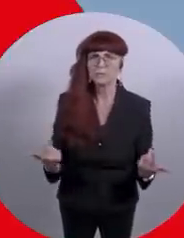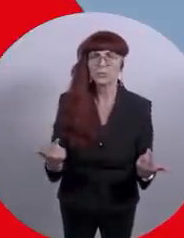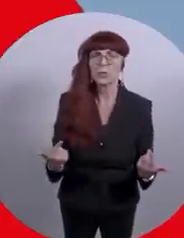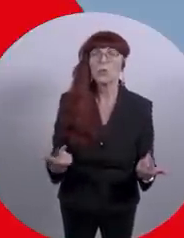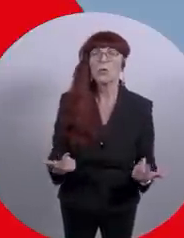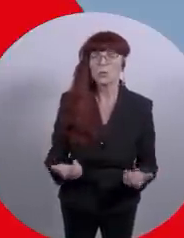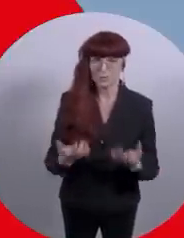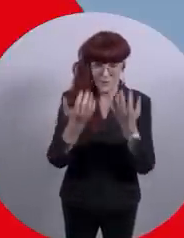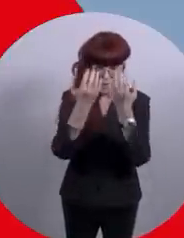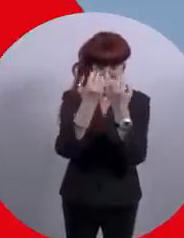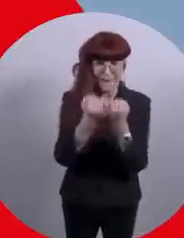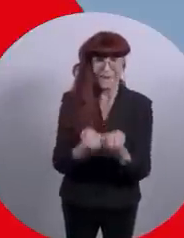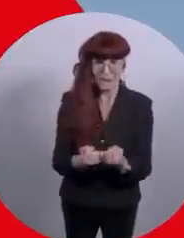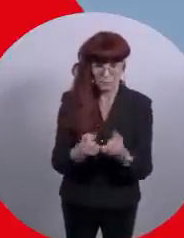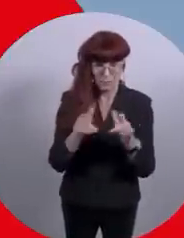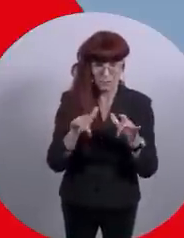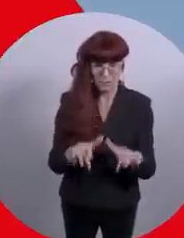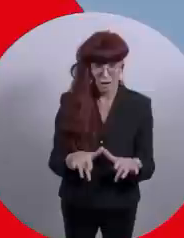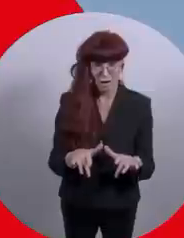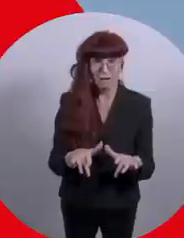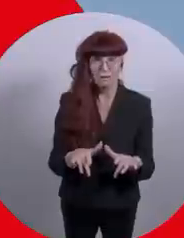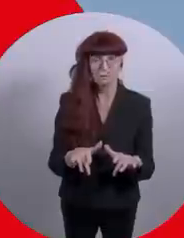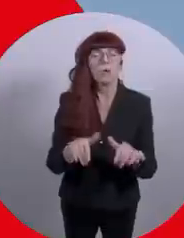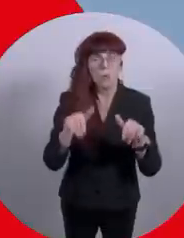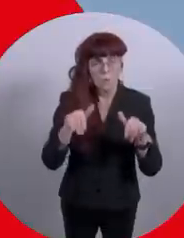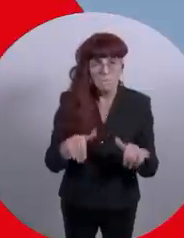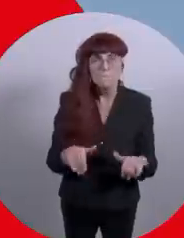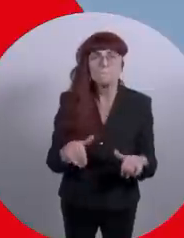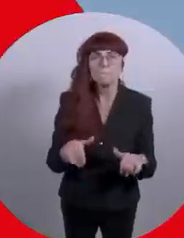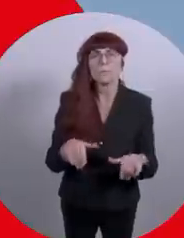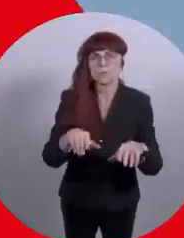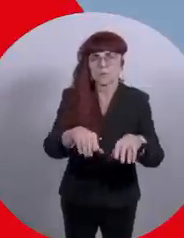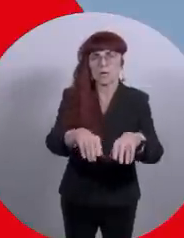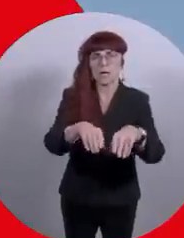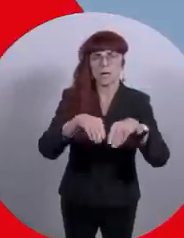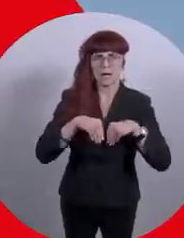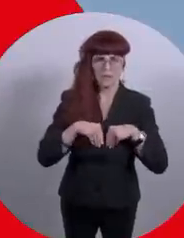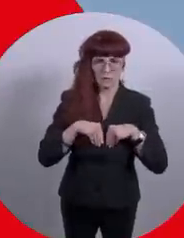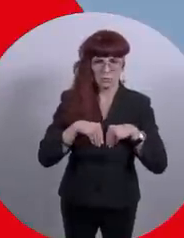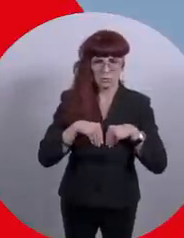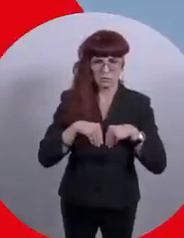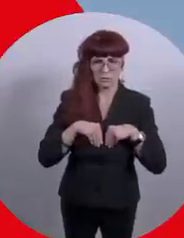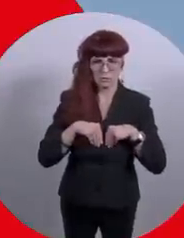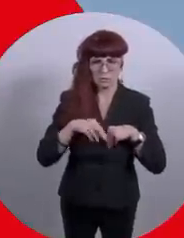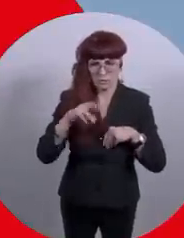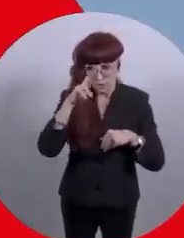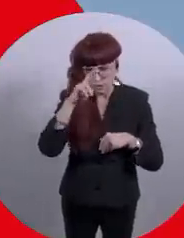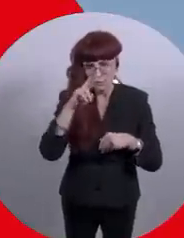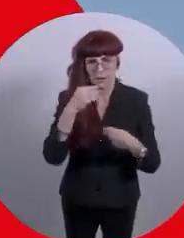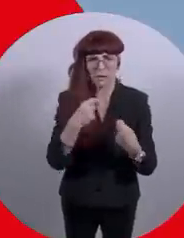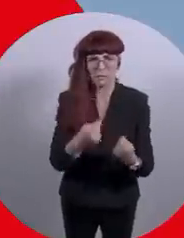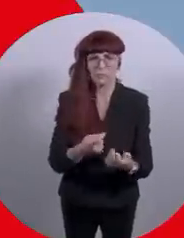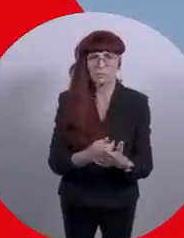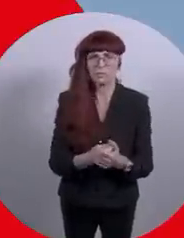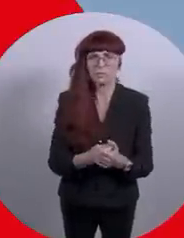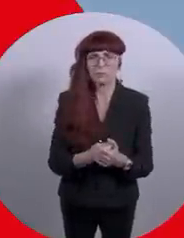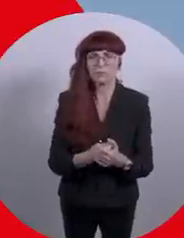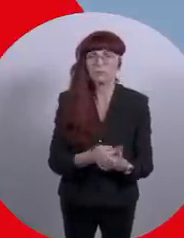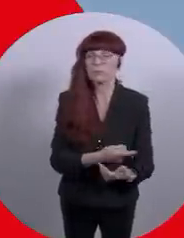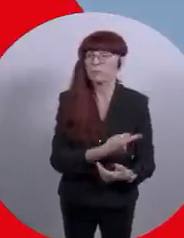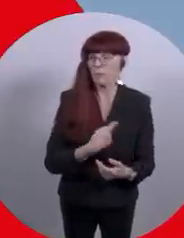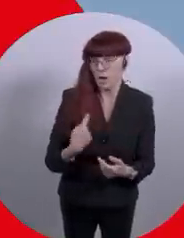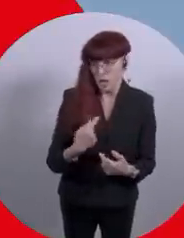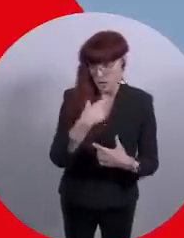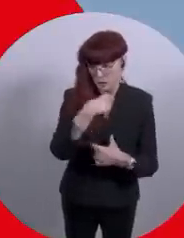auch respektieren ich kann für meine Person sagen dass wir das unsere dazu beitragen